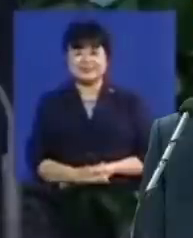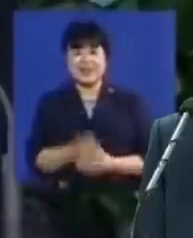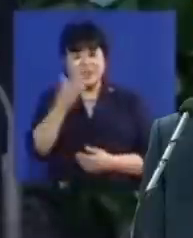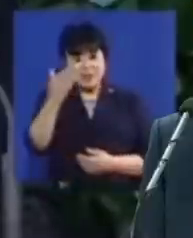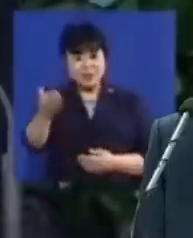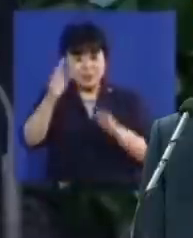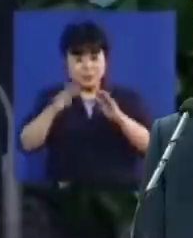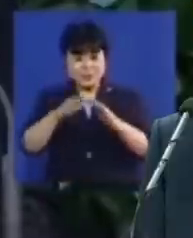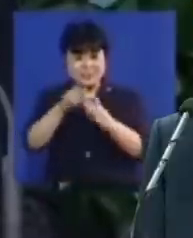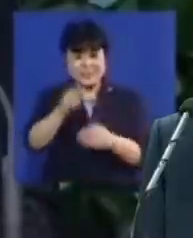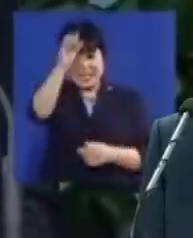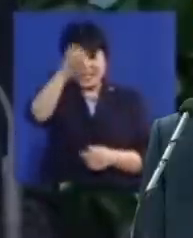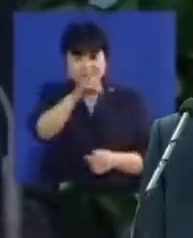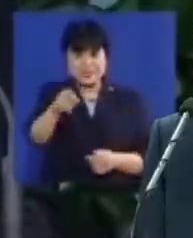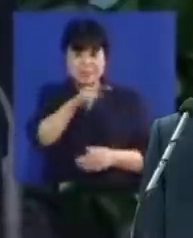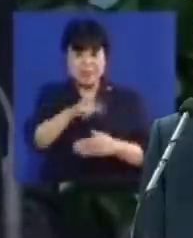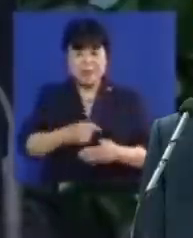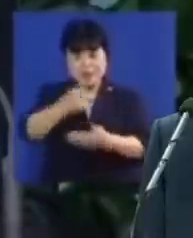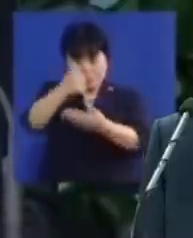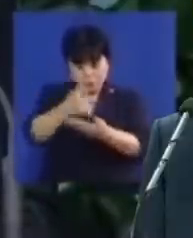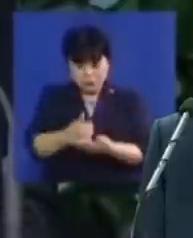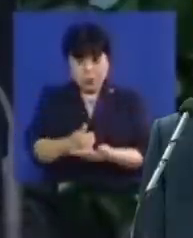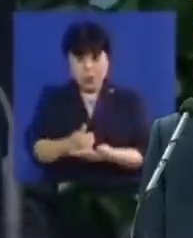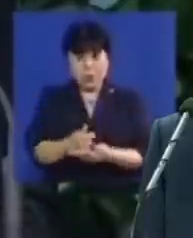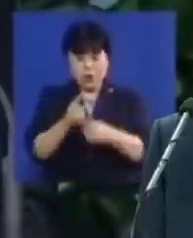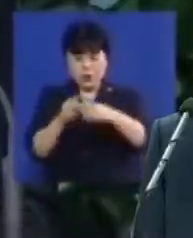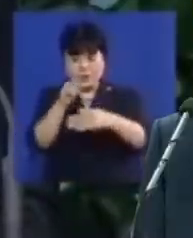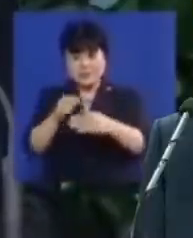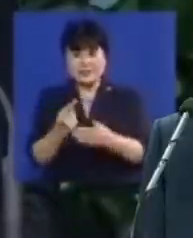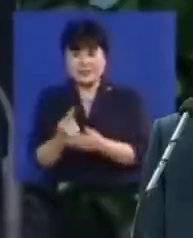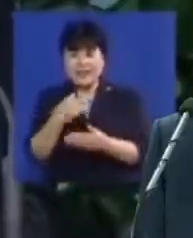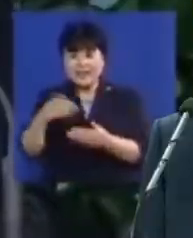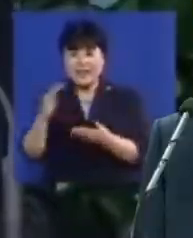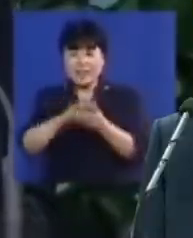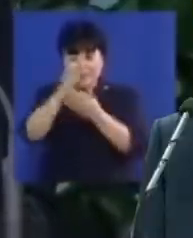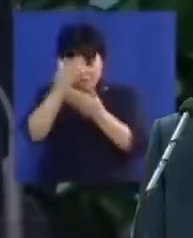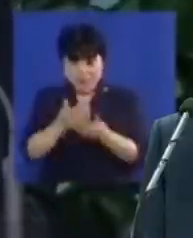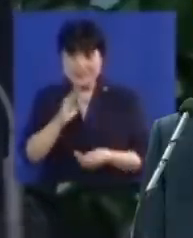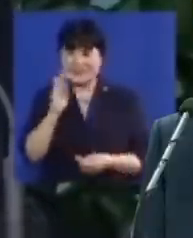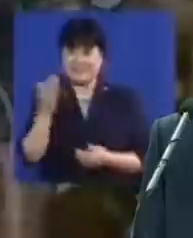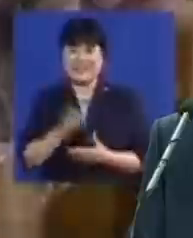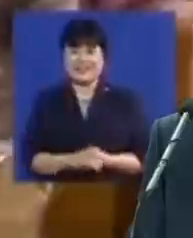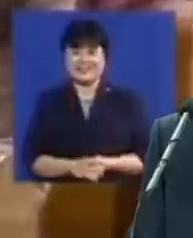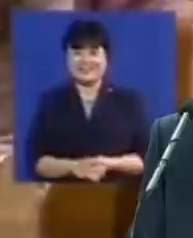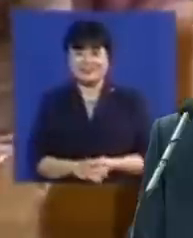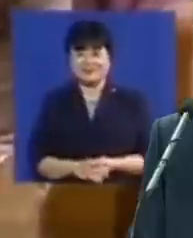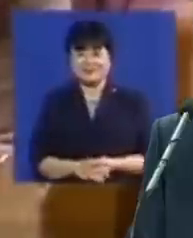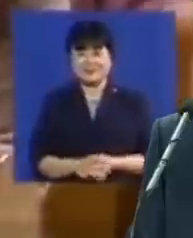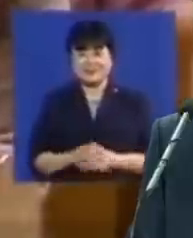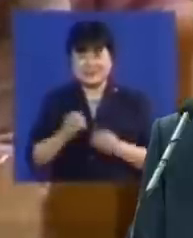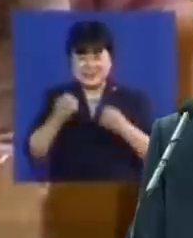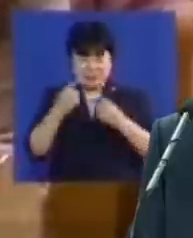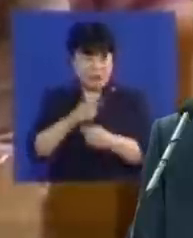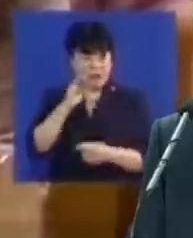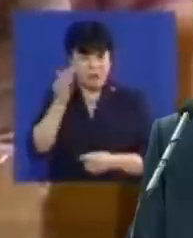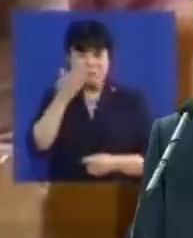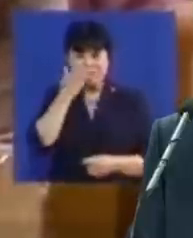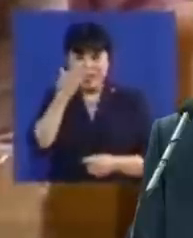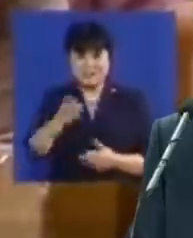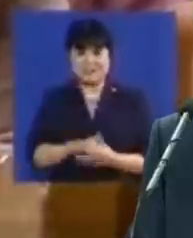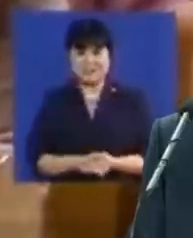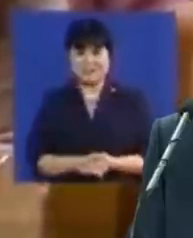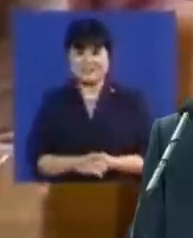여러분 오늘 이 시간에 십자가를 마음속에다 모시고 이 교회에서 나가면 변화되어서 나가는 것입니다. 네. 새 사람이 되어서 나갈 수 있는